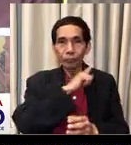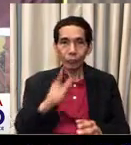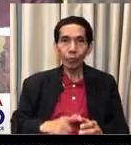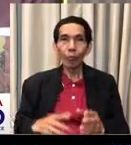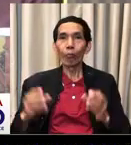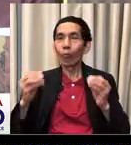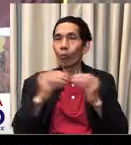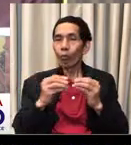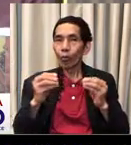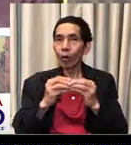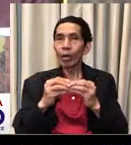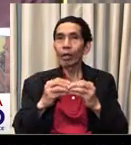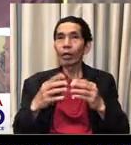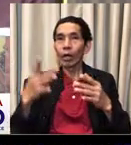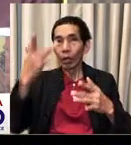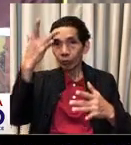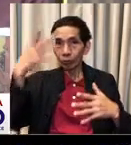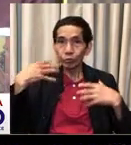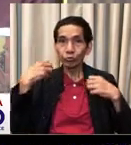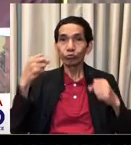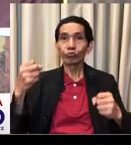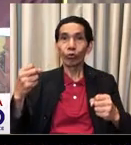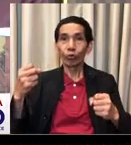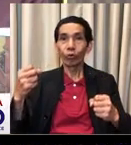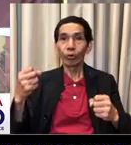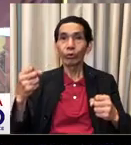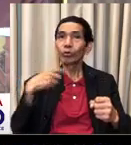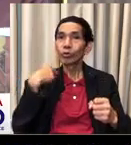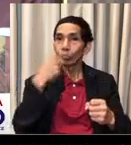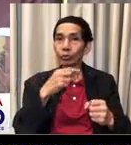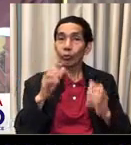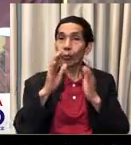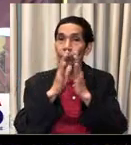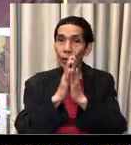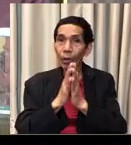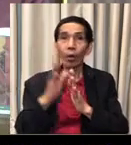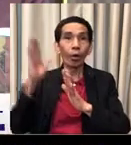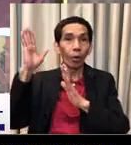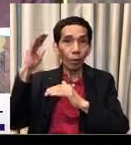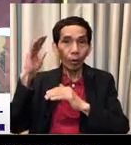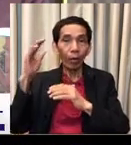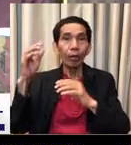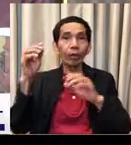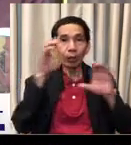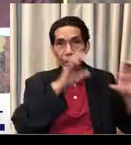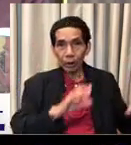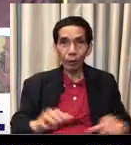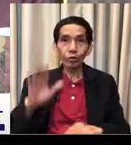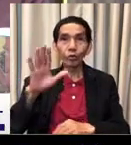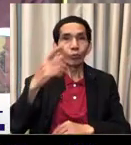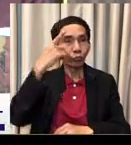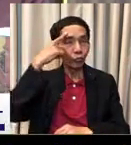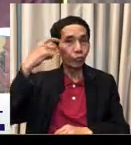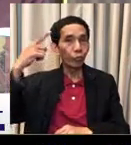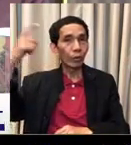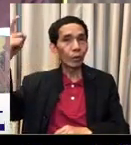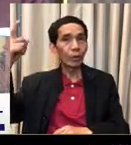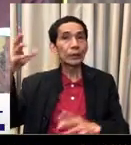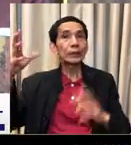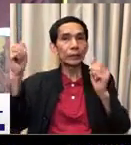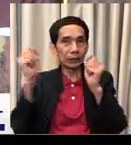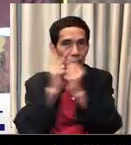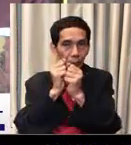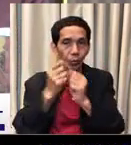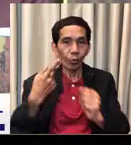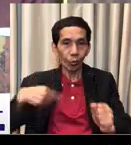kayo at gumaling kayo agad. At sa mga nananalangin na sana matupad ang inyong mga pangarap, o isasama namin